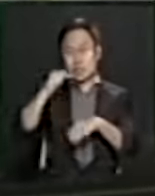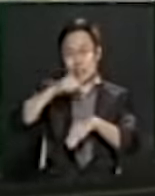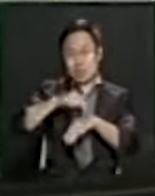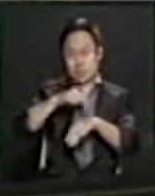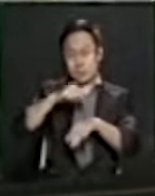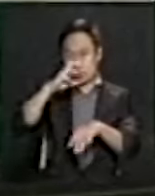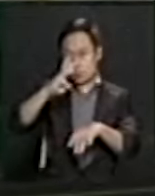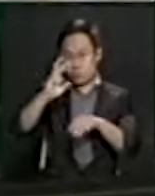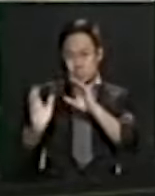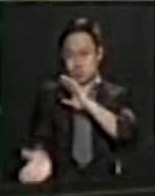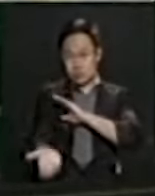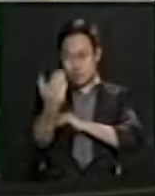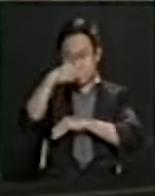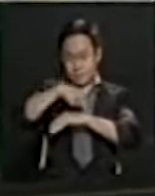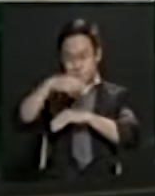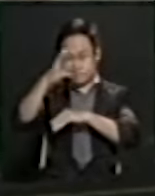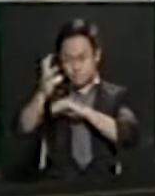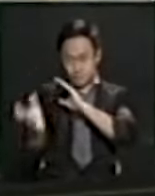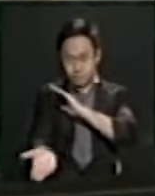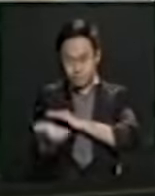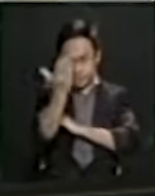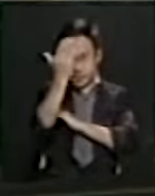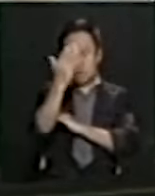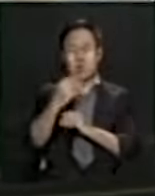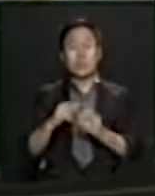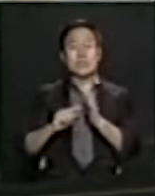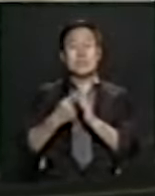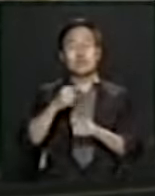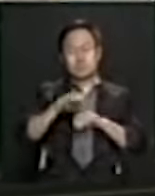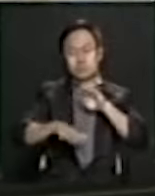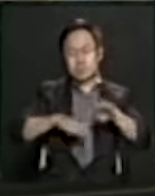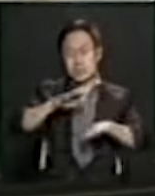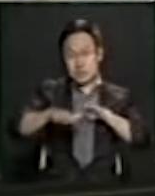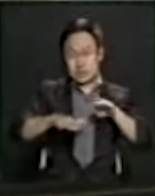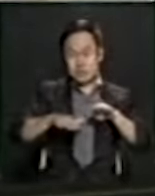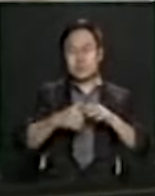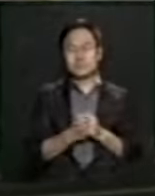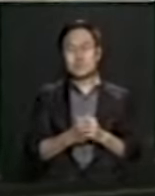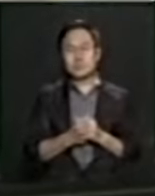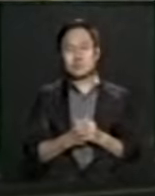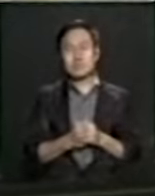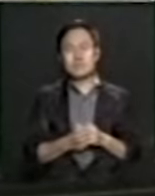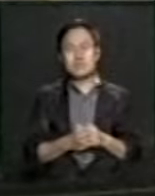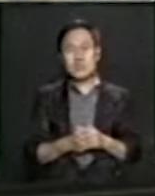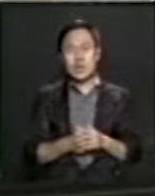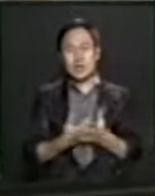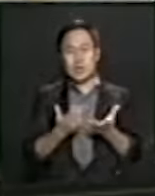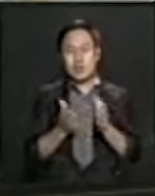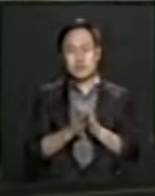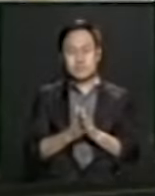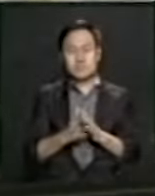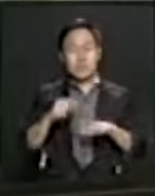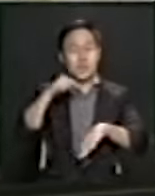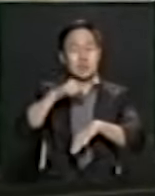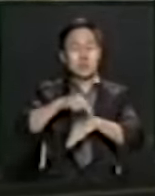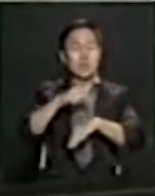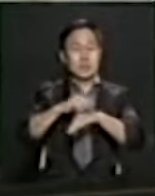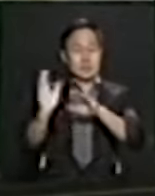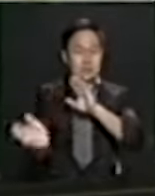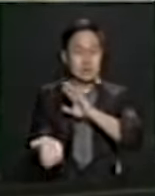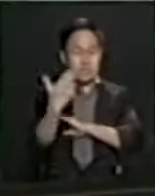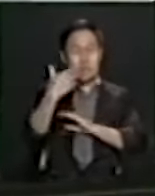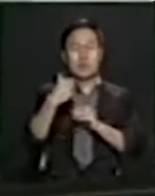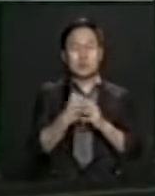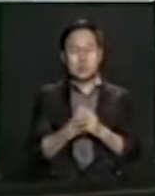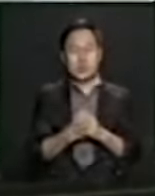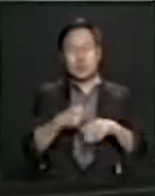คือ6โมงเช้านะครับ6โมงเช้าเนี่ยก็คือปล่อย10กิโลแล้ว6โมง10นาทีก็คือเดิน3กิโลนะครับ